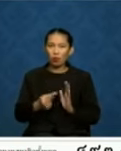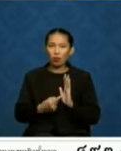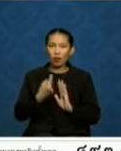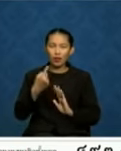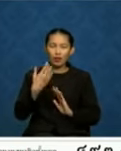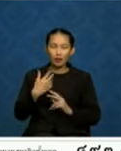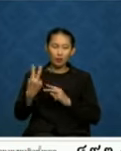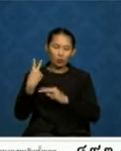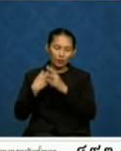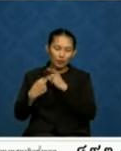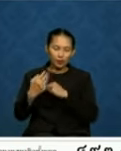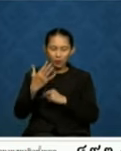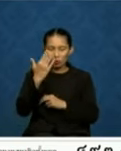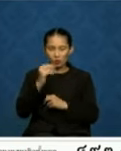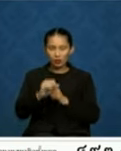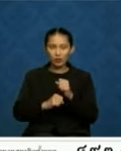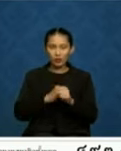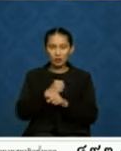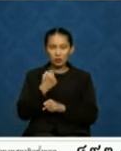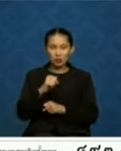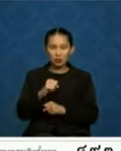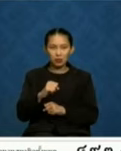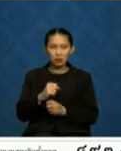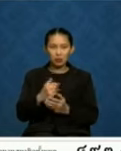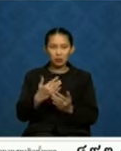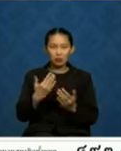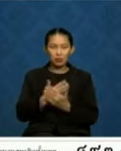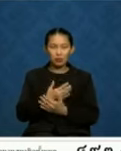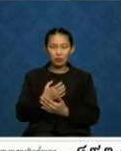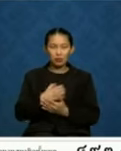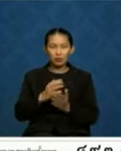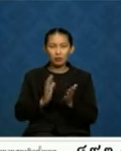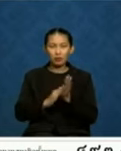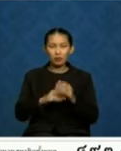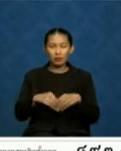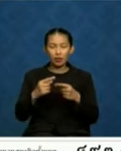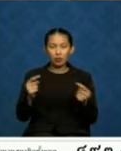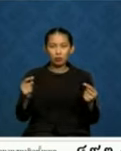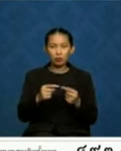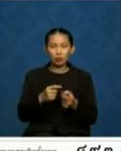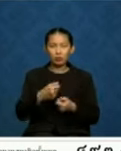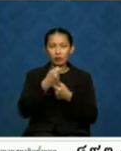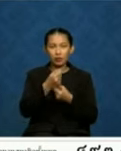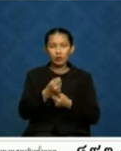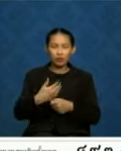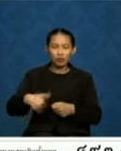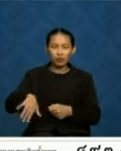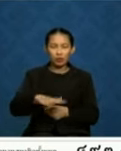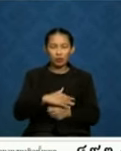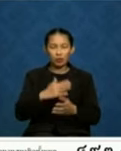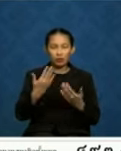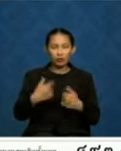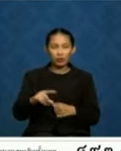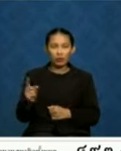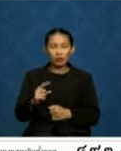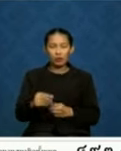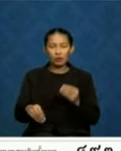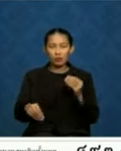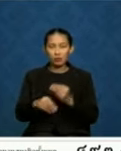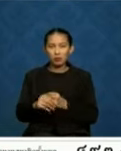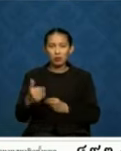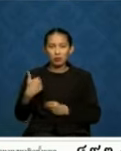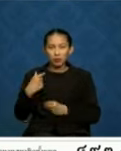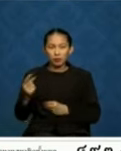ว่าปีนะครับซึ่งก็ถือว่าขออนุญาตแสดงความยินดีกับพี่น้องเกษตรกรทุกท่านนะครับและอีกส่วนหนึ่งที่เพิ่มขึ้นครับ